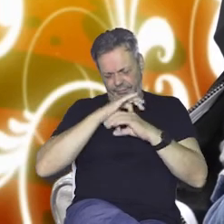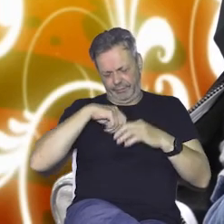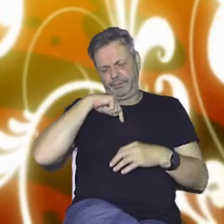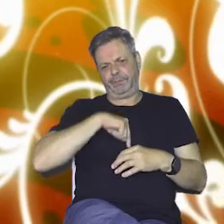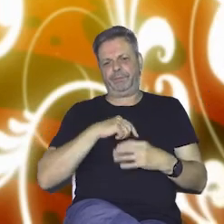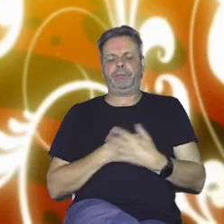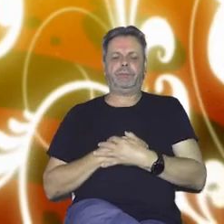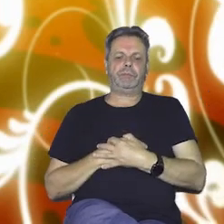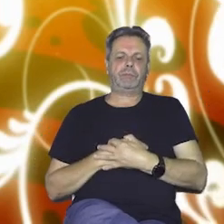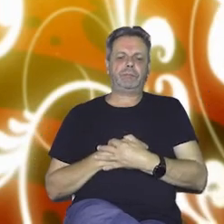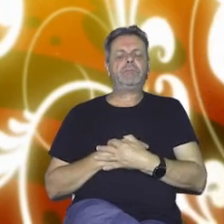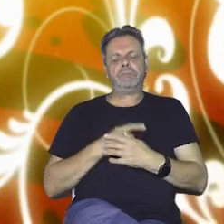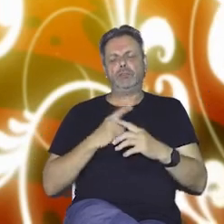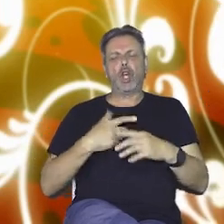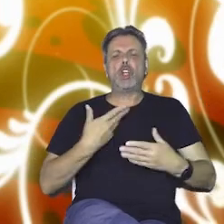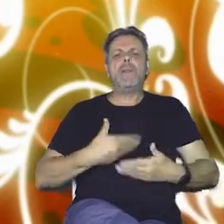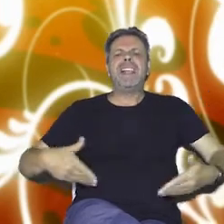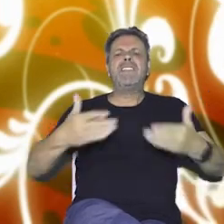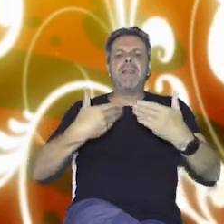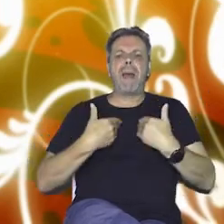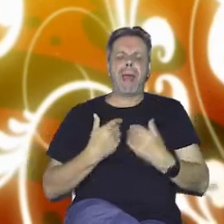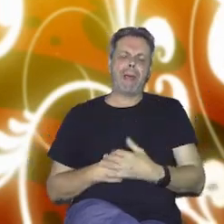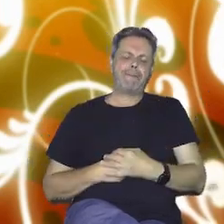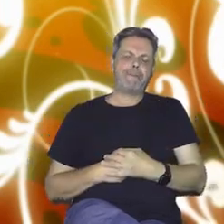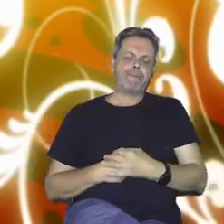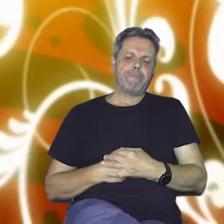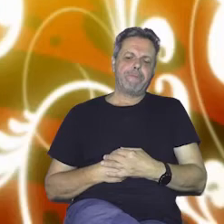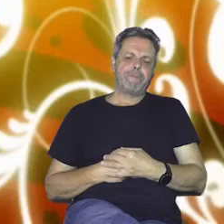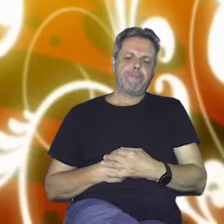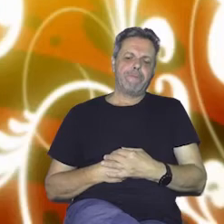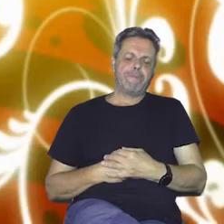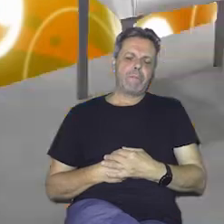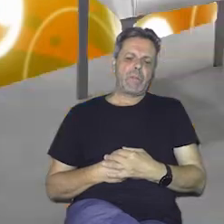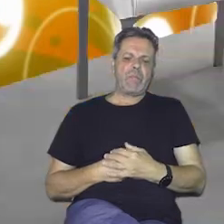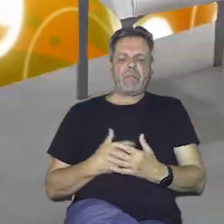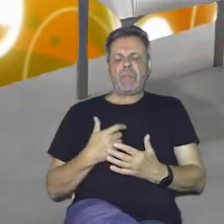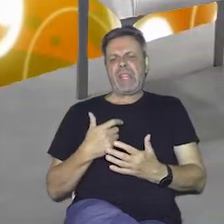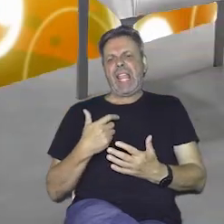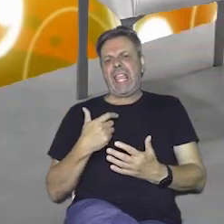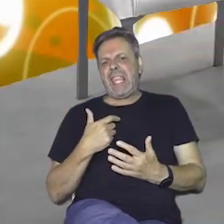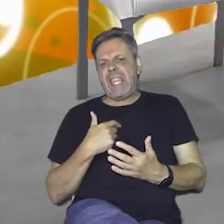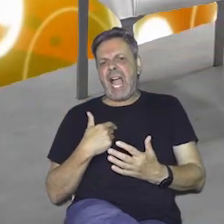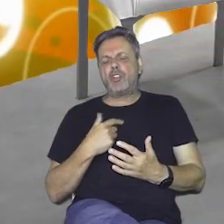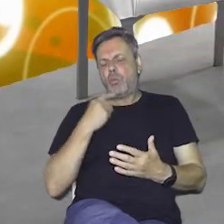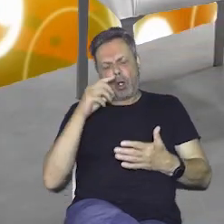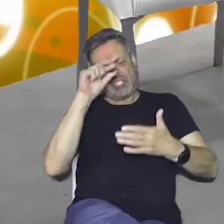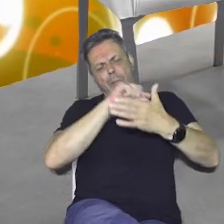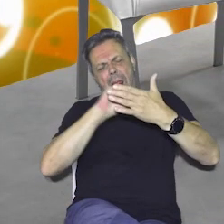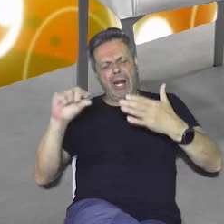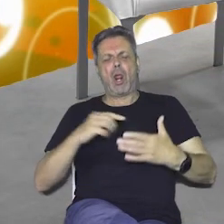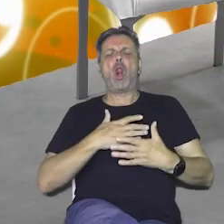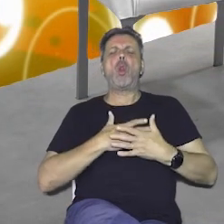Zaista svima nama. Željko, kad, evo, ja ću samo na neke naslove. Ljubav